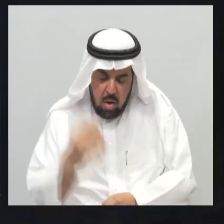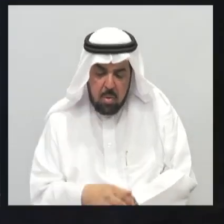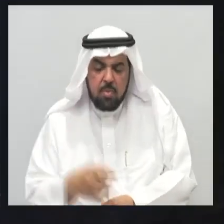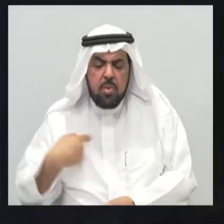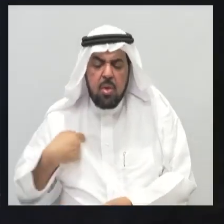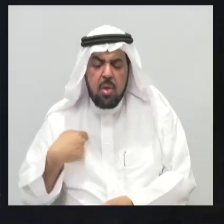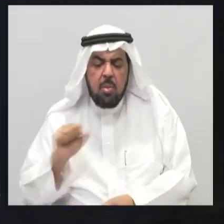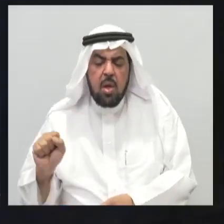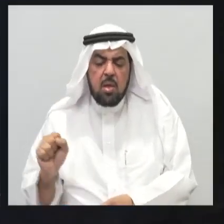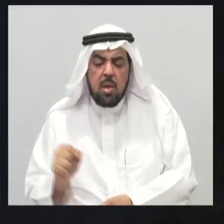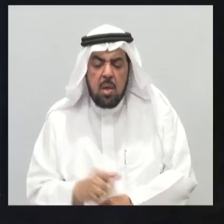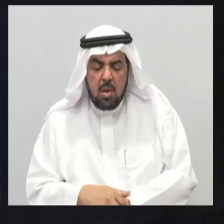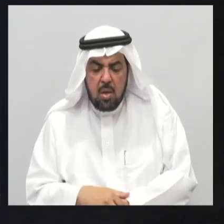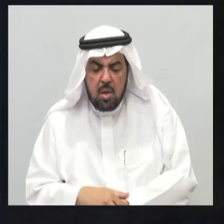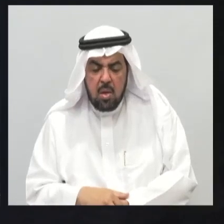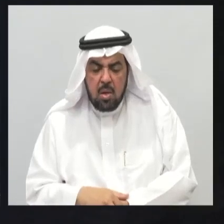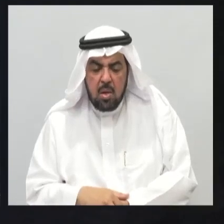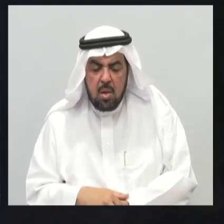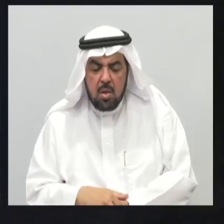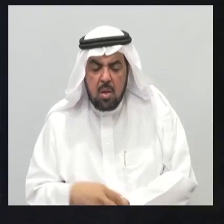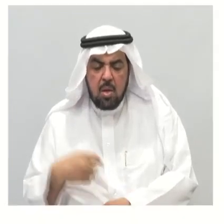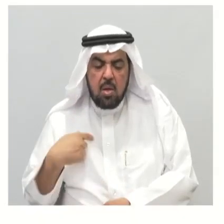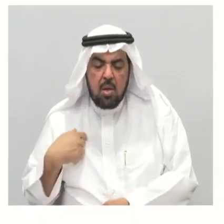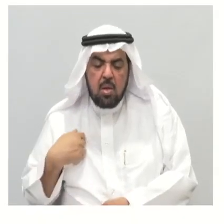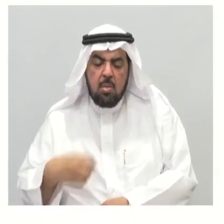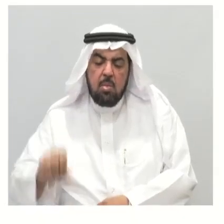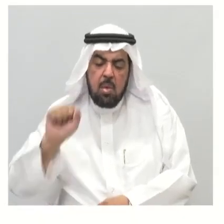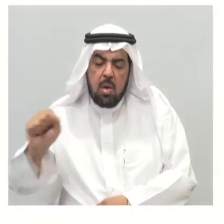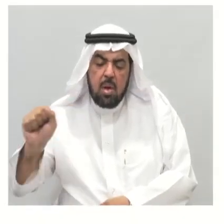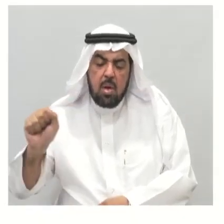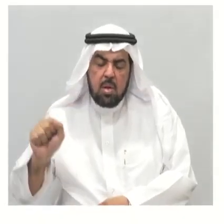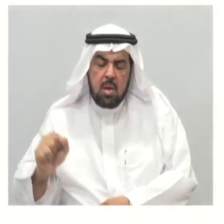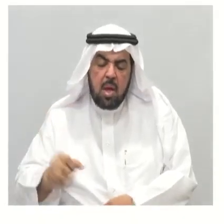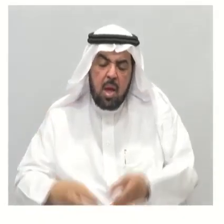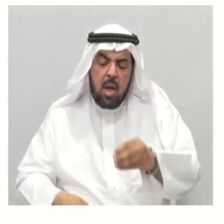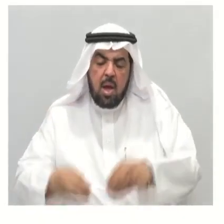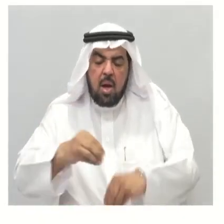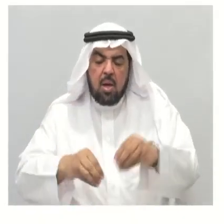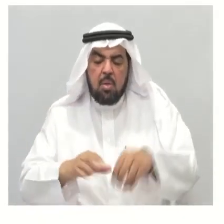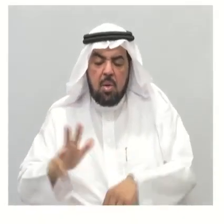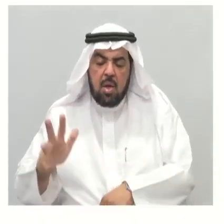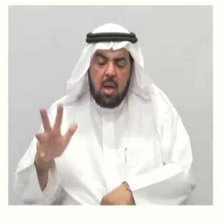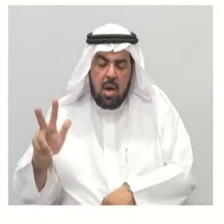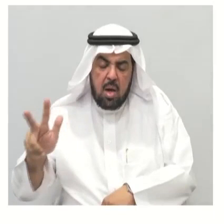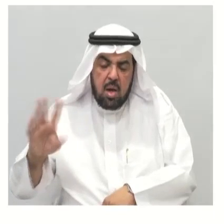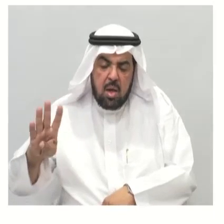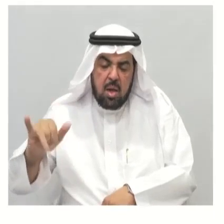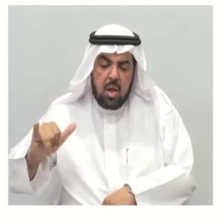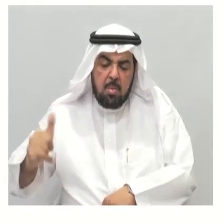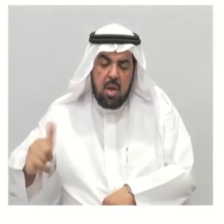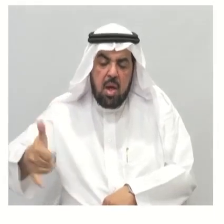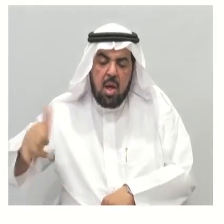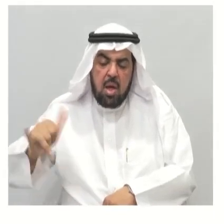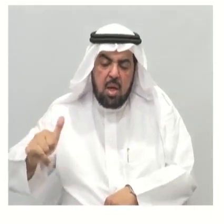هذه الخاصية؟ ماذا تسمى هذه الخاصية؟ ممتاز، إنها الخاصية الكيميائية. إذن ما